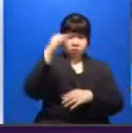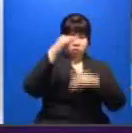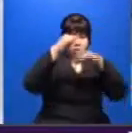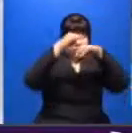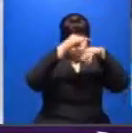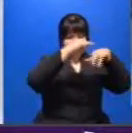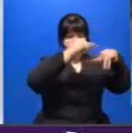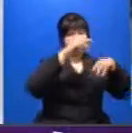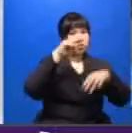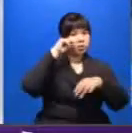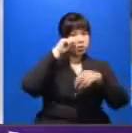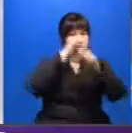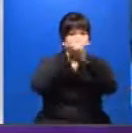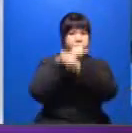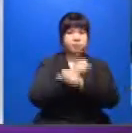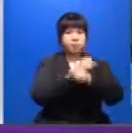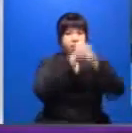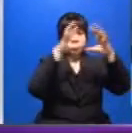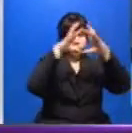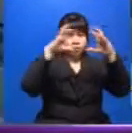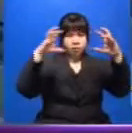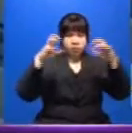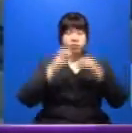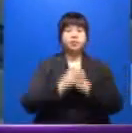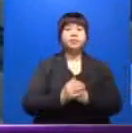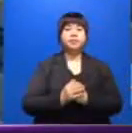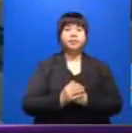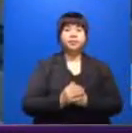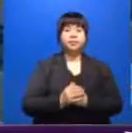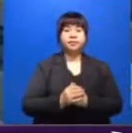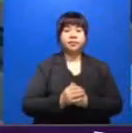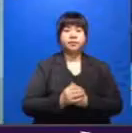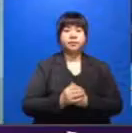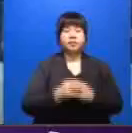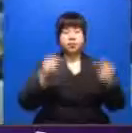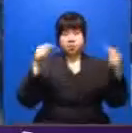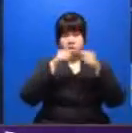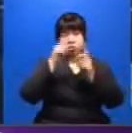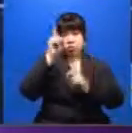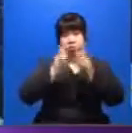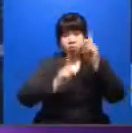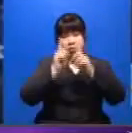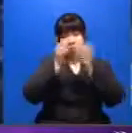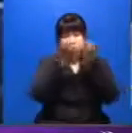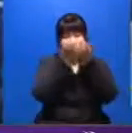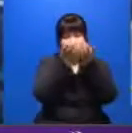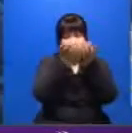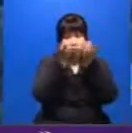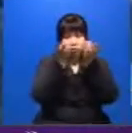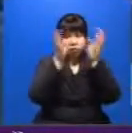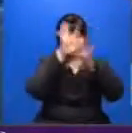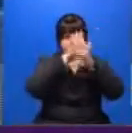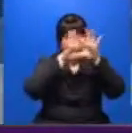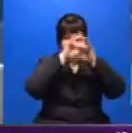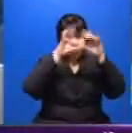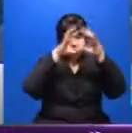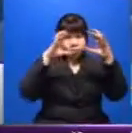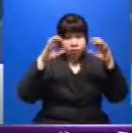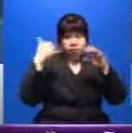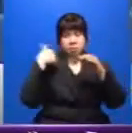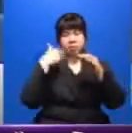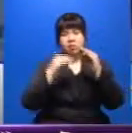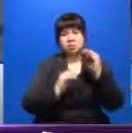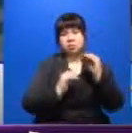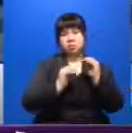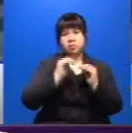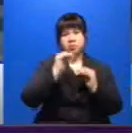แก้ไขปัญหาหมอกควันค่ะผลการตรวจวัดค่าฝุ่นละอองขนาดเล็กในอากาศที่จังหวัดเชียงใหม่ตอนนี้เกินค่ามาตรฐาน